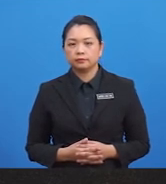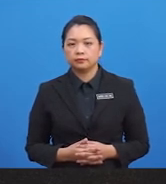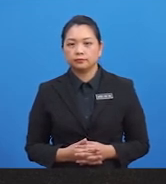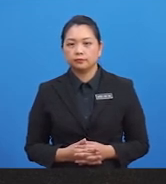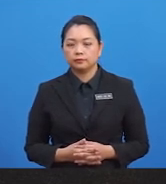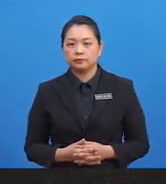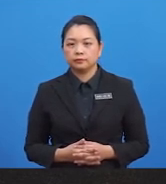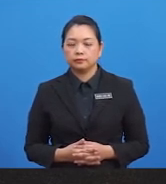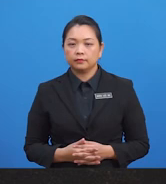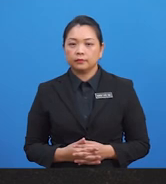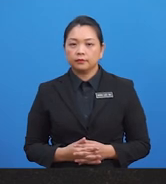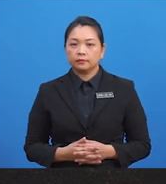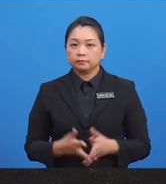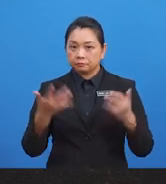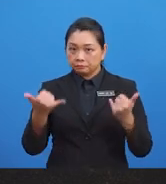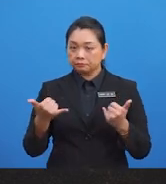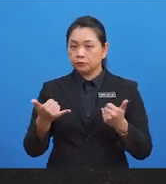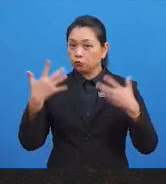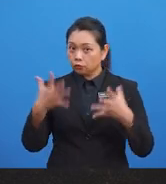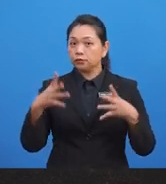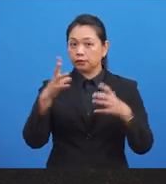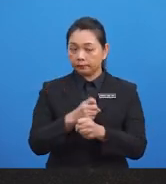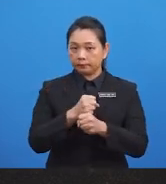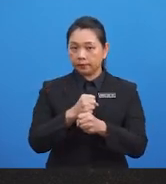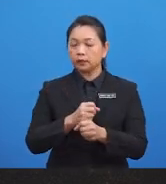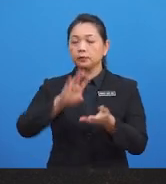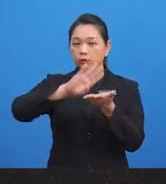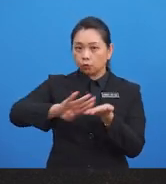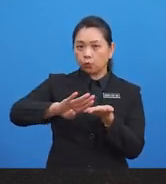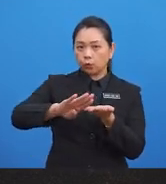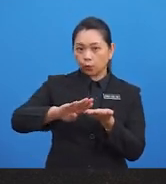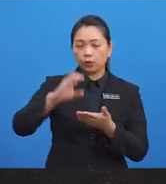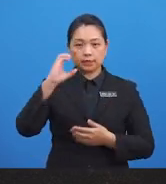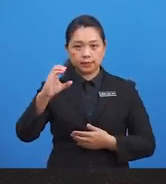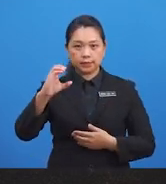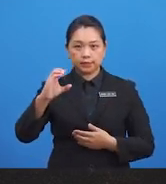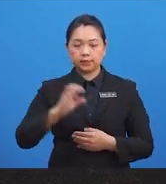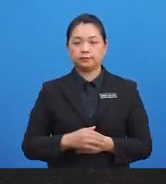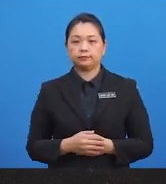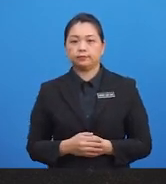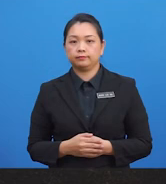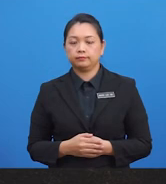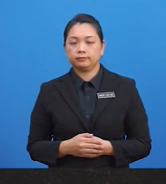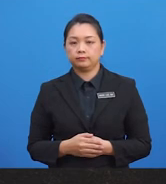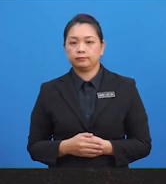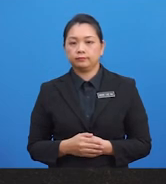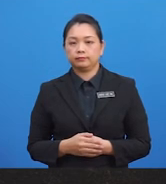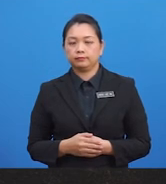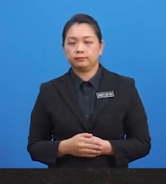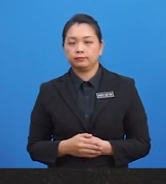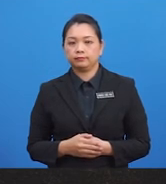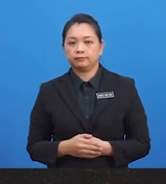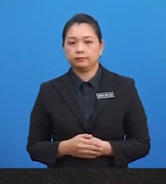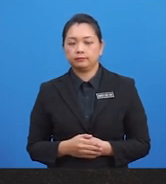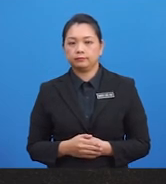akan tolak dengan luas segitiga. Kita gantikan nilai tapak segitiga iaitu 4 dan